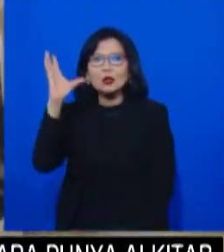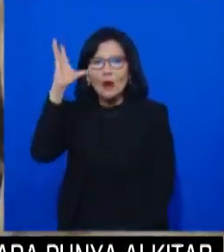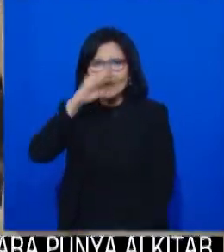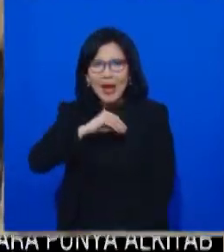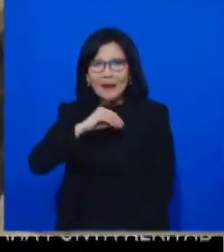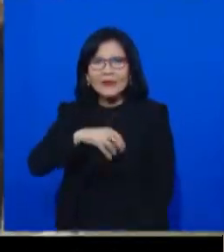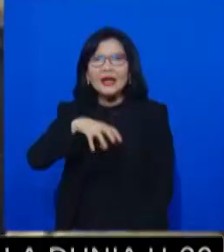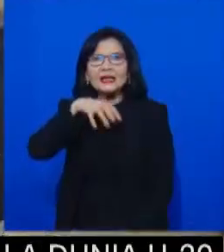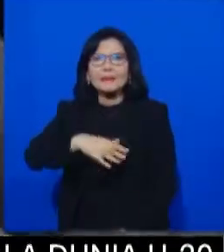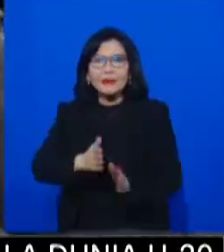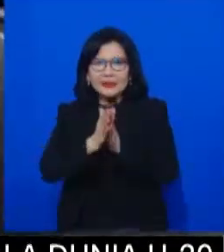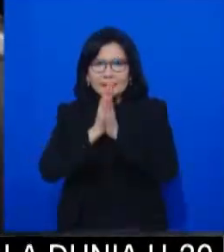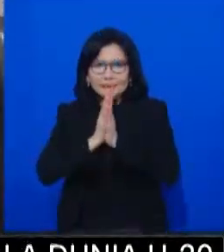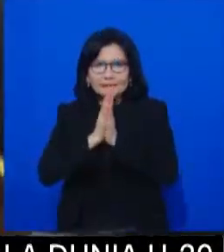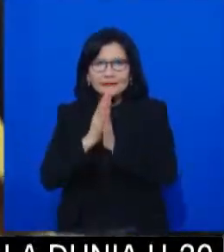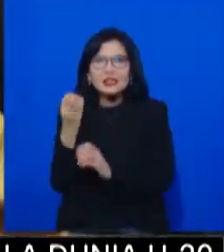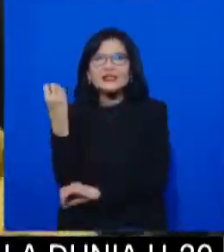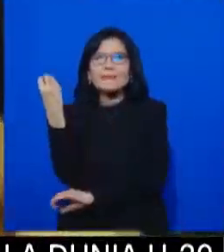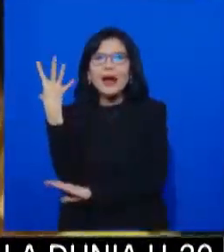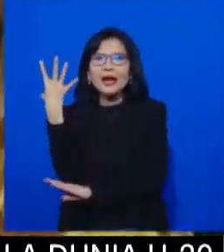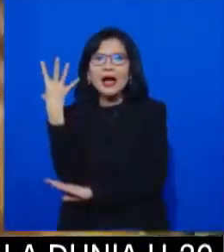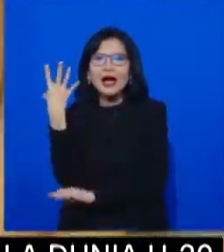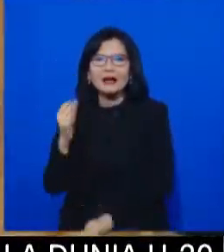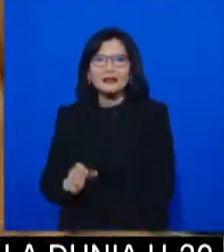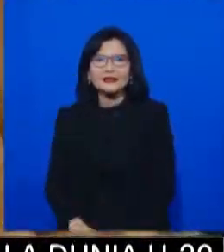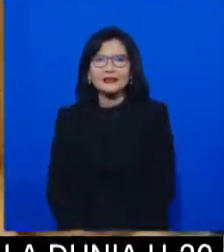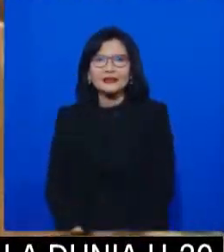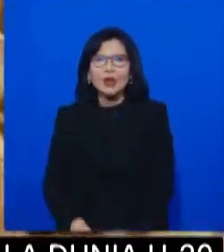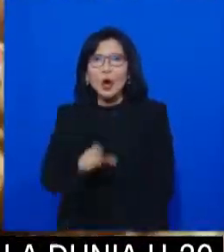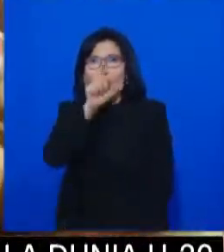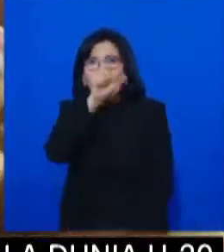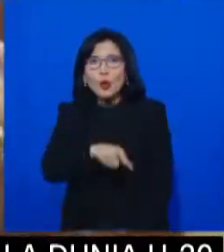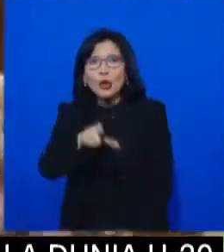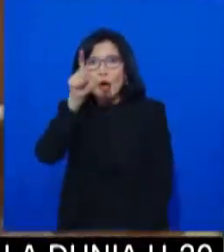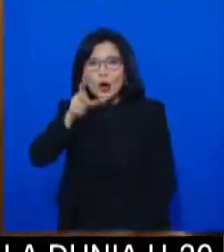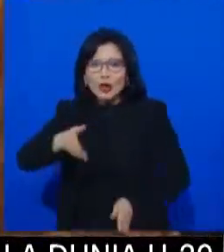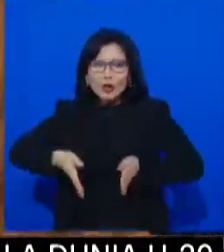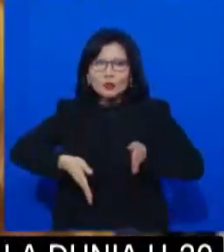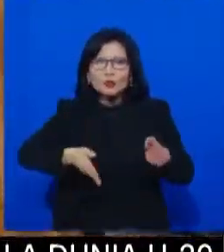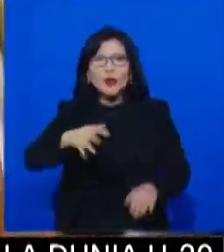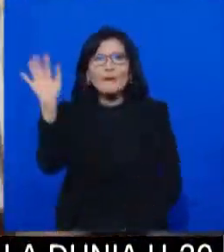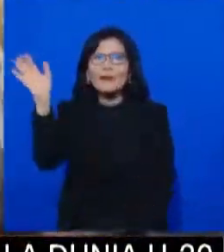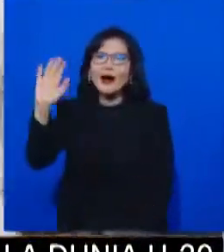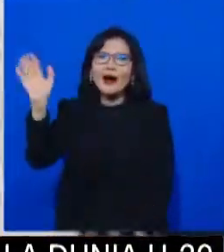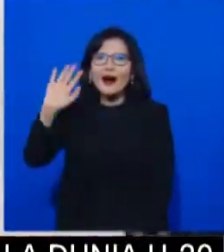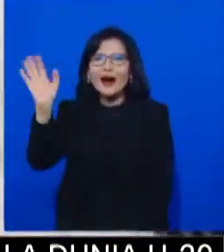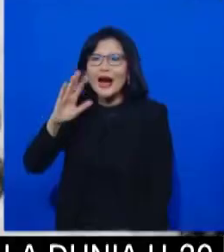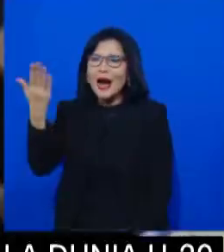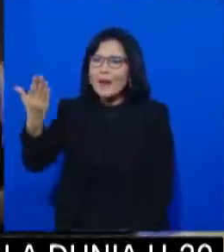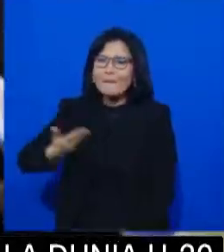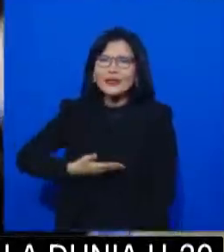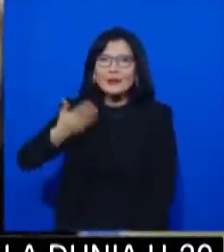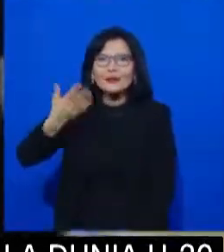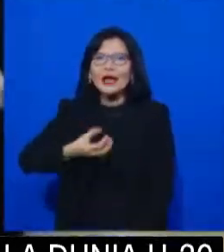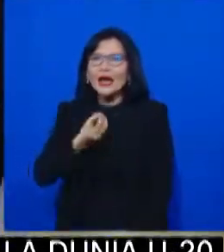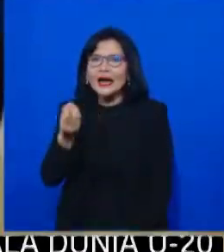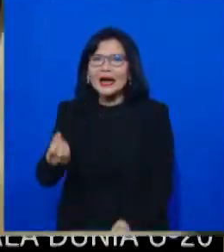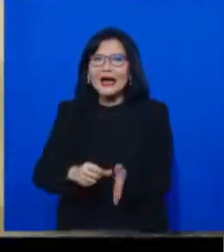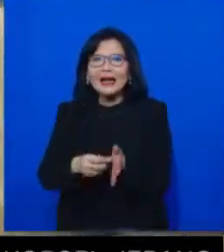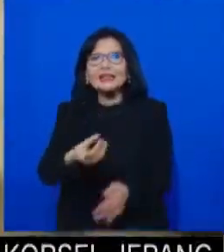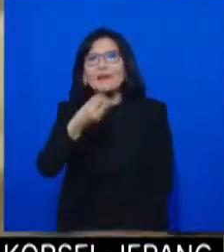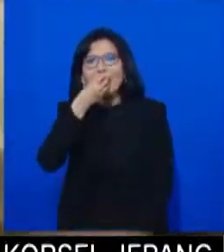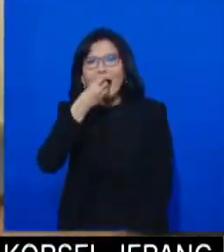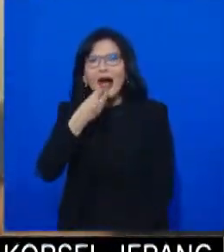Vihara Adidharma Semarang. Ratusan warga kembali berjajar di sepanjang jalan menyapa para biksu dan juga memberikan makanan dan minuman.